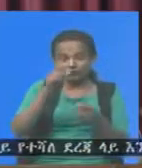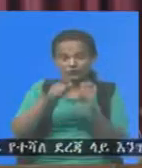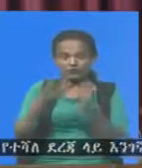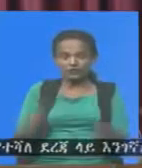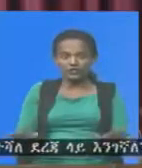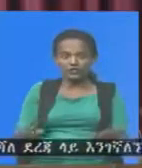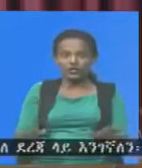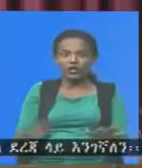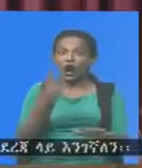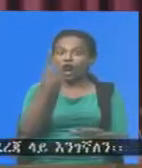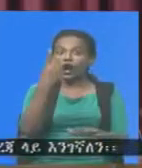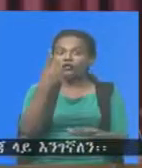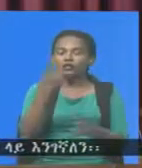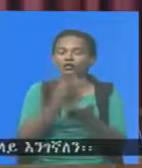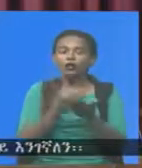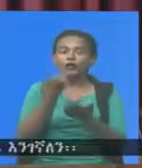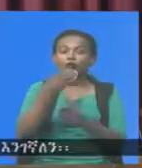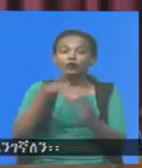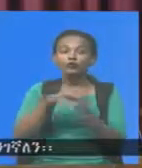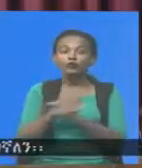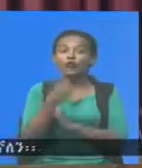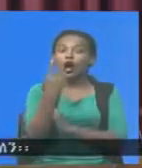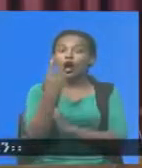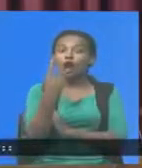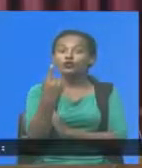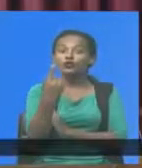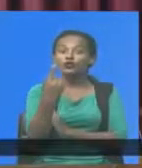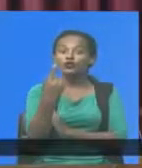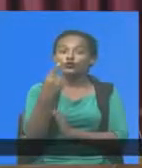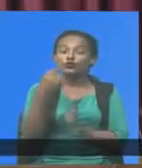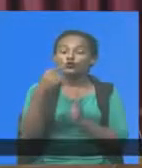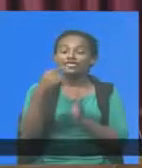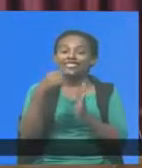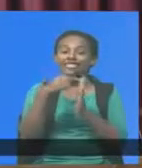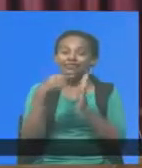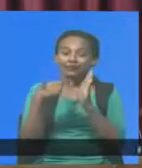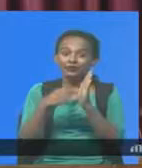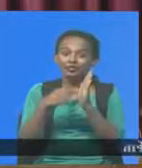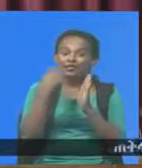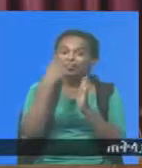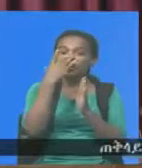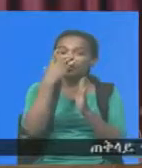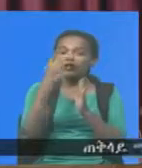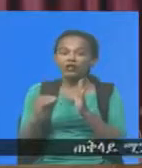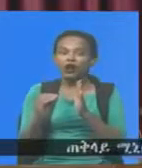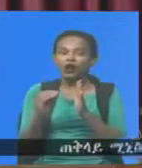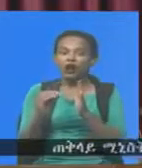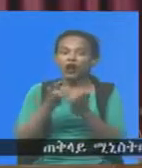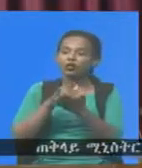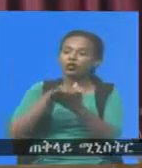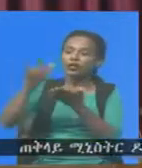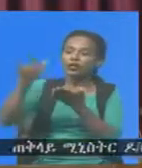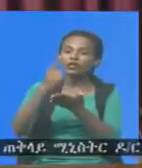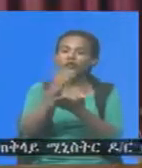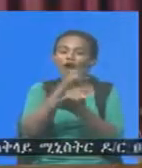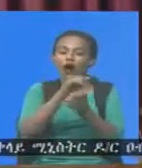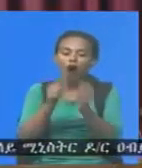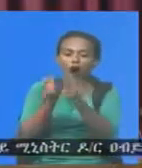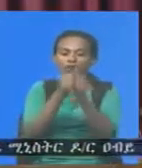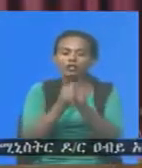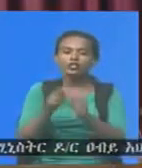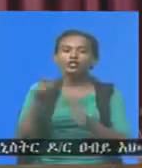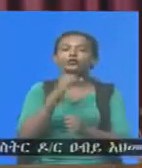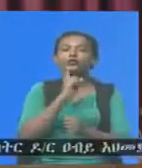አንድ በኢኮኖሚክ ኢንተግሬሽን አንዱ ፖይንት የአፍሪካ አየር መንገድ አንድ ይሁን የሚል ይህን